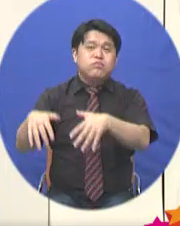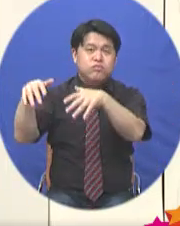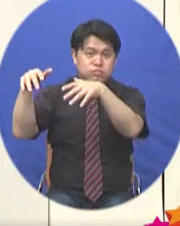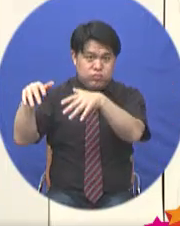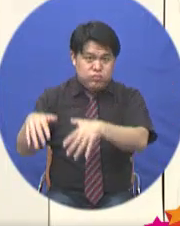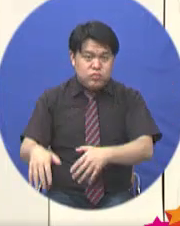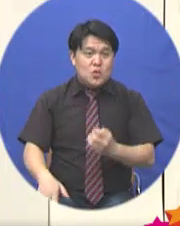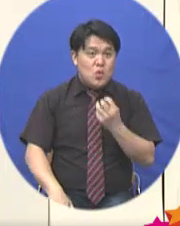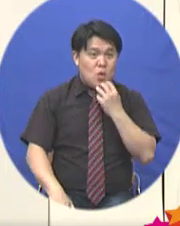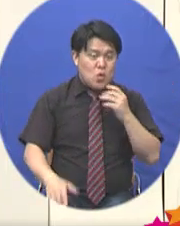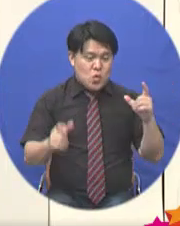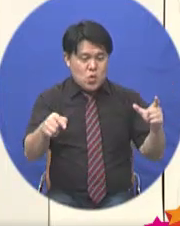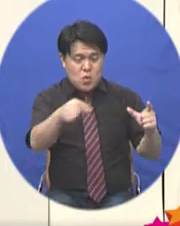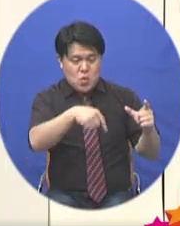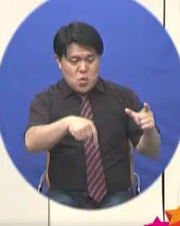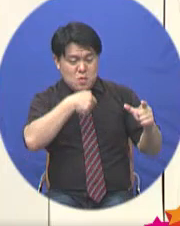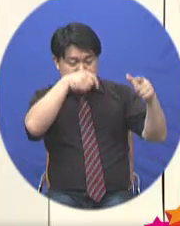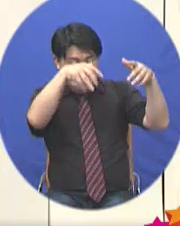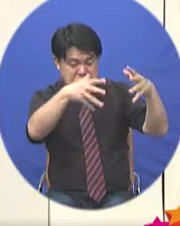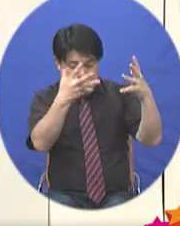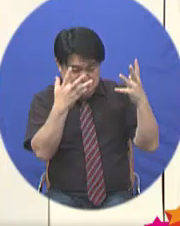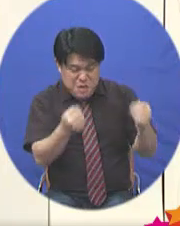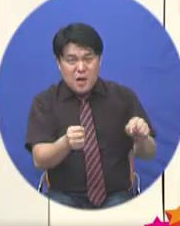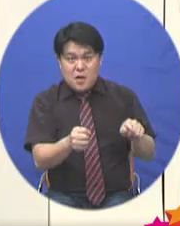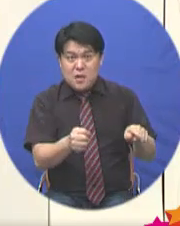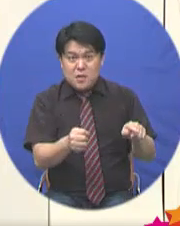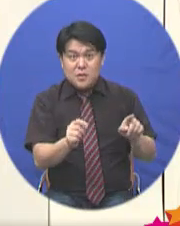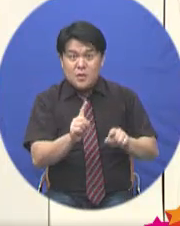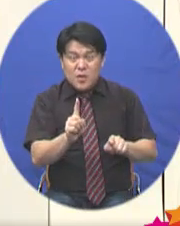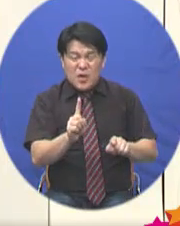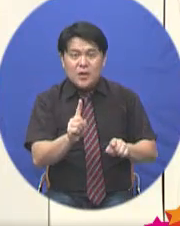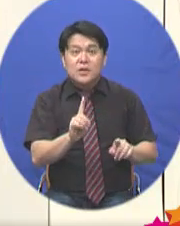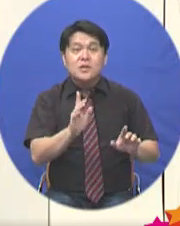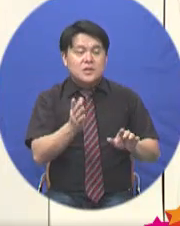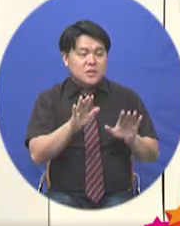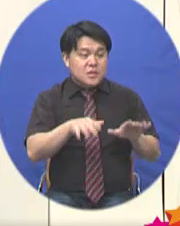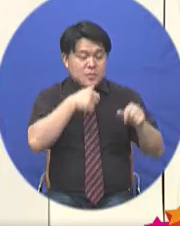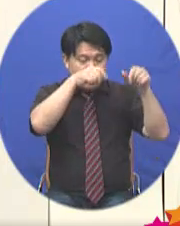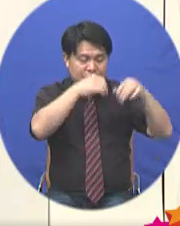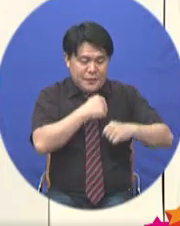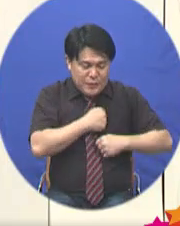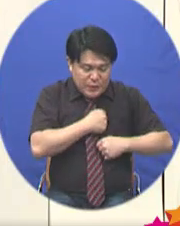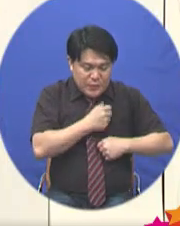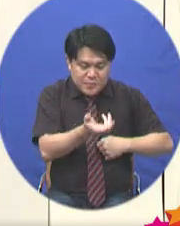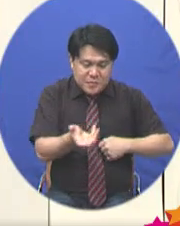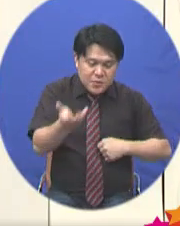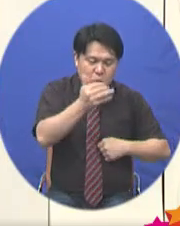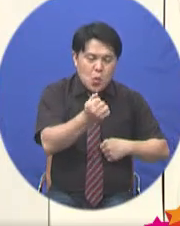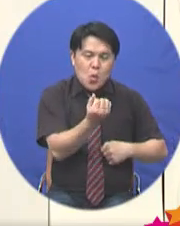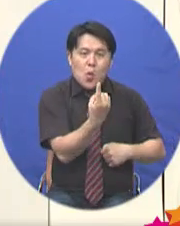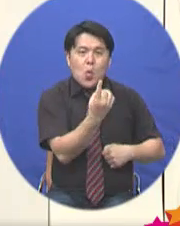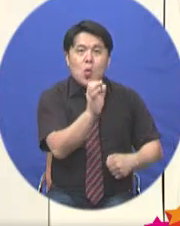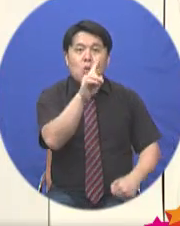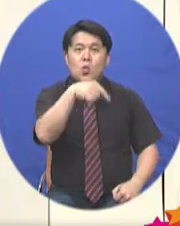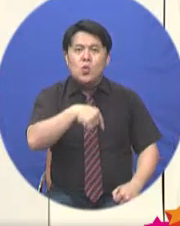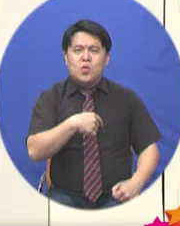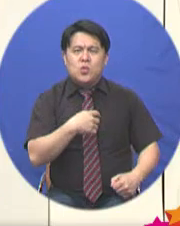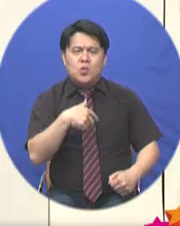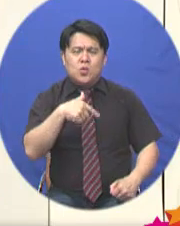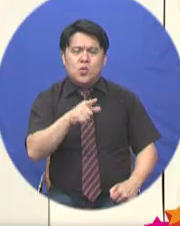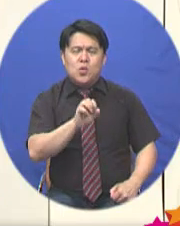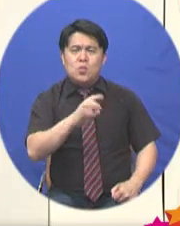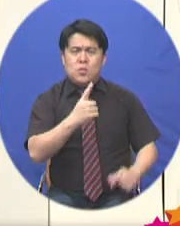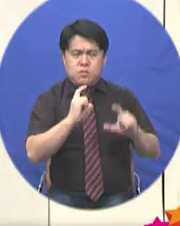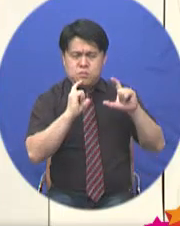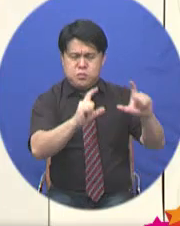서울에는 서울에 비가 많이 와서 주의보에서 호우 경보로 또 발령됐어요. 그만큼 비가 많이